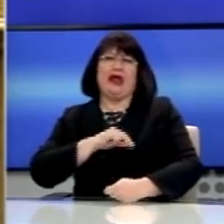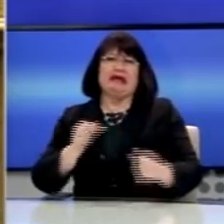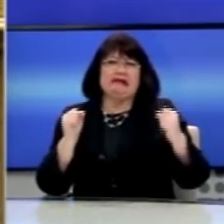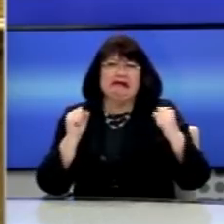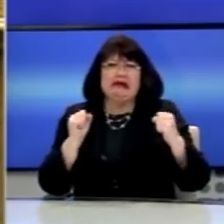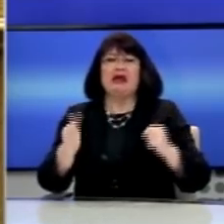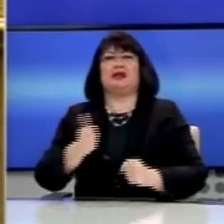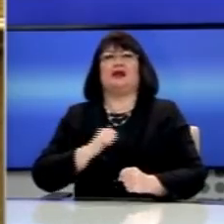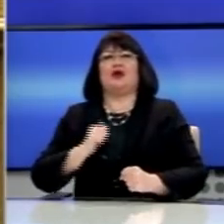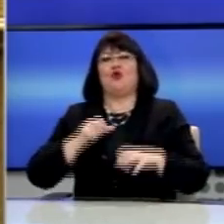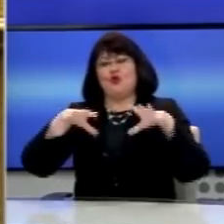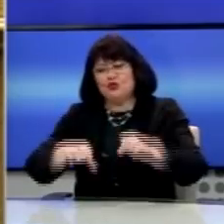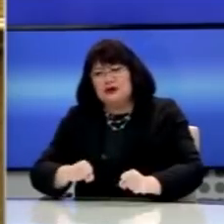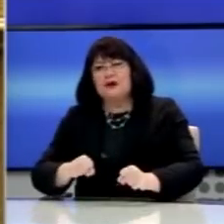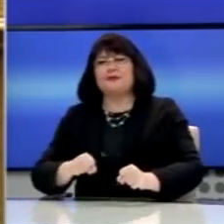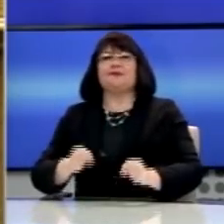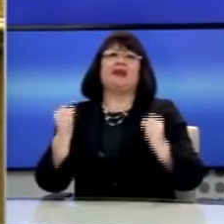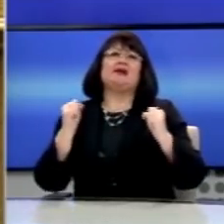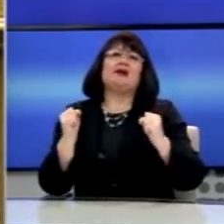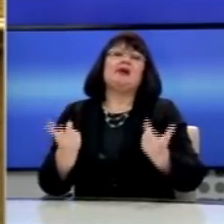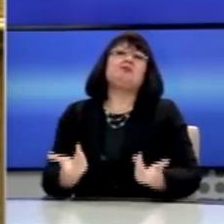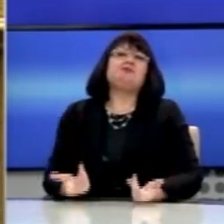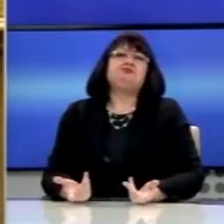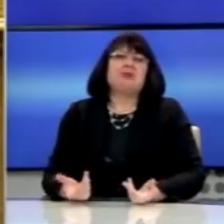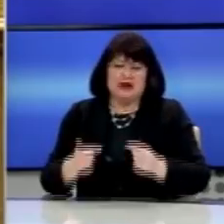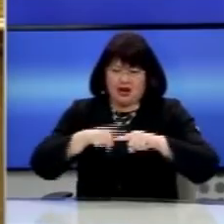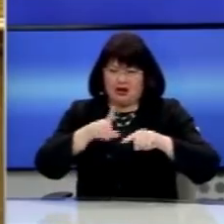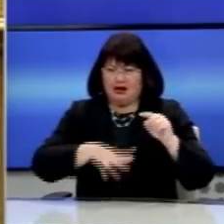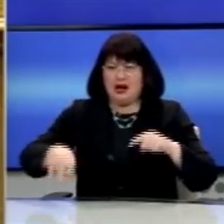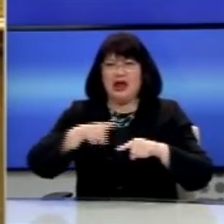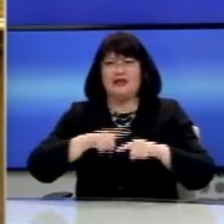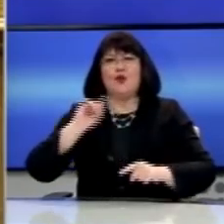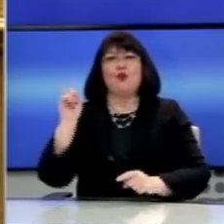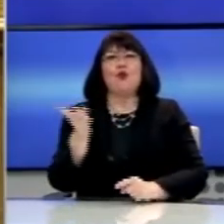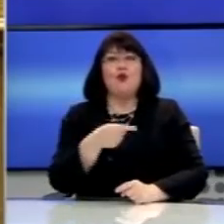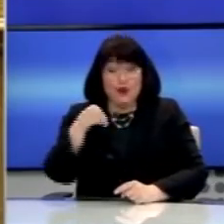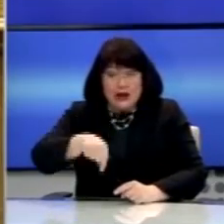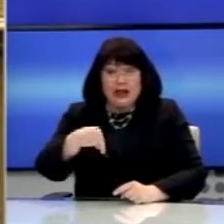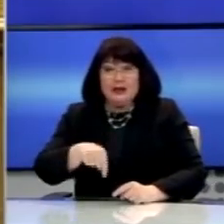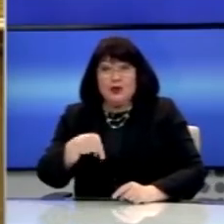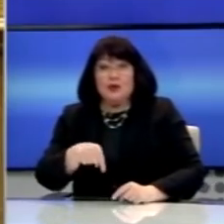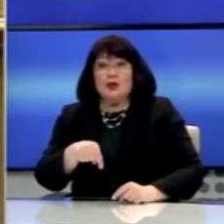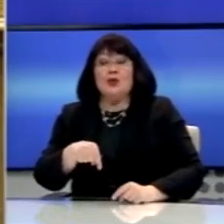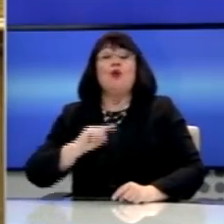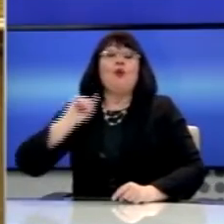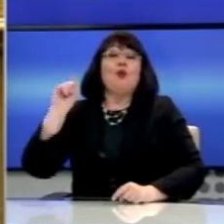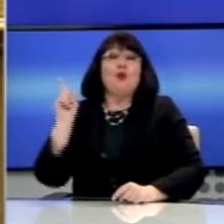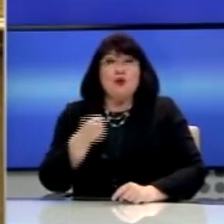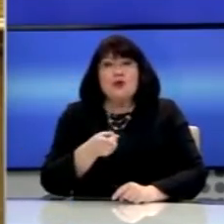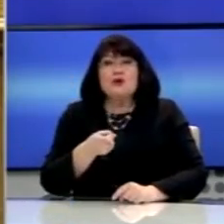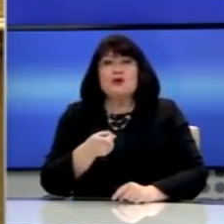της ιδιωτικοποίησης του τομέα της υγείας, την οποία στη χώρα μας όλοι σας εδώ μέσα, χωρίς